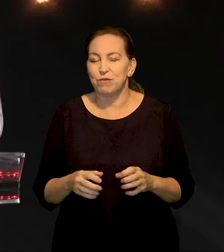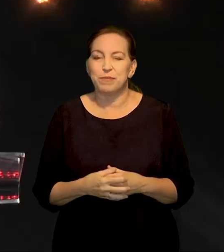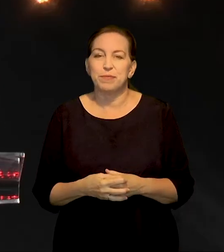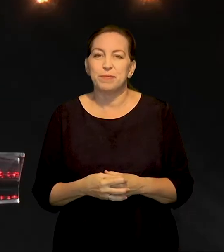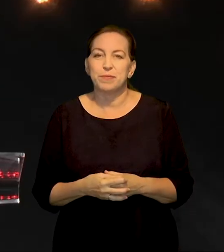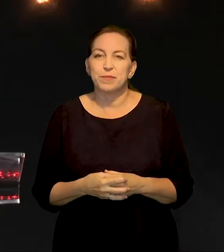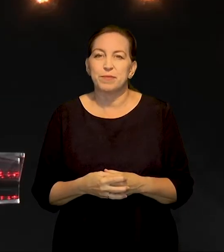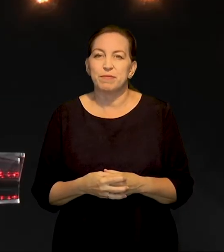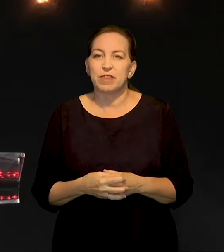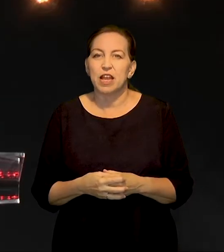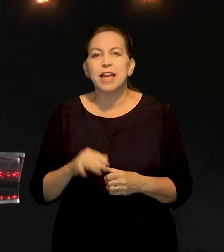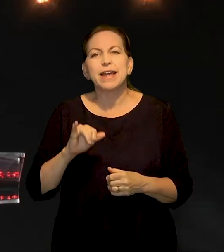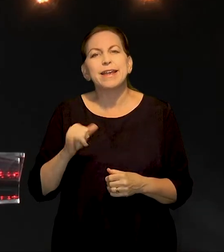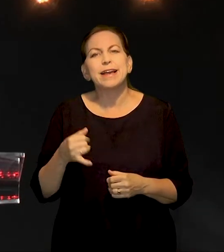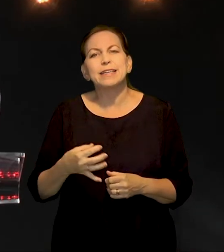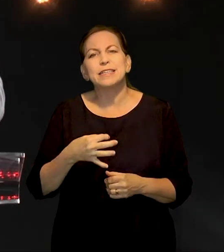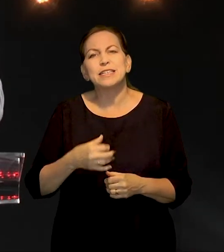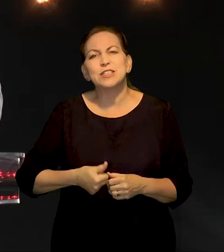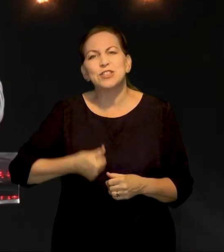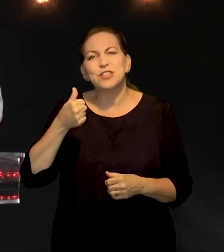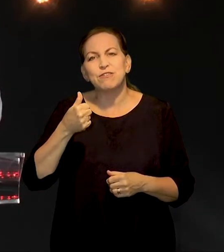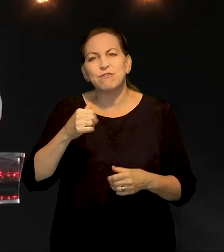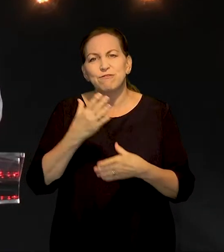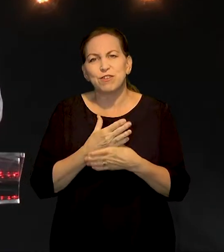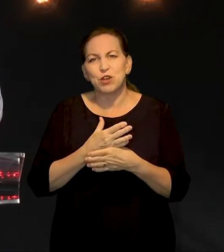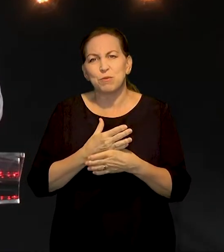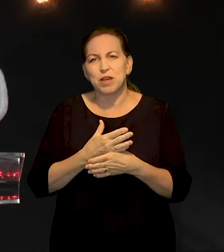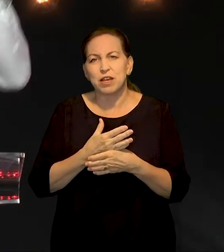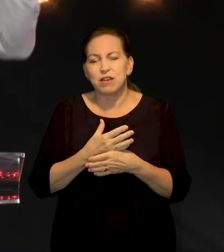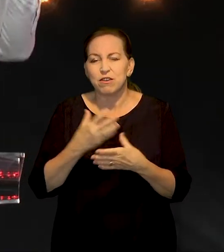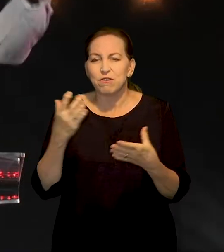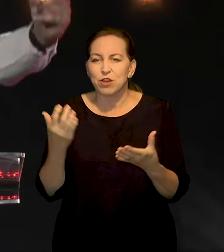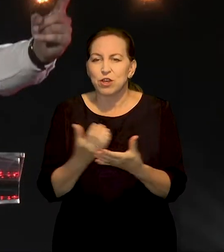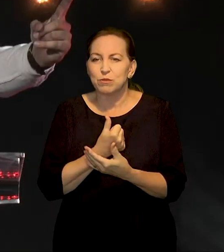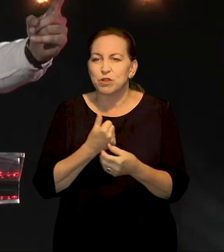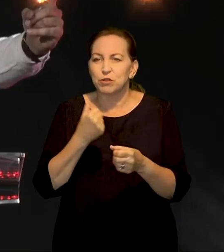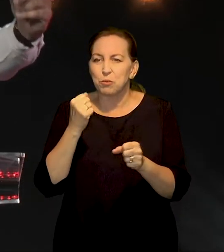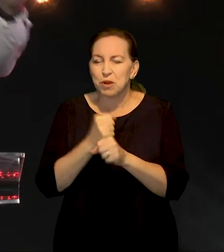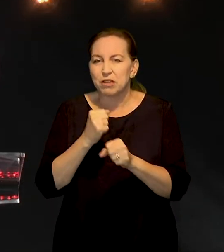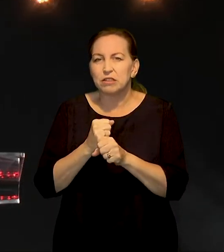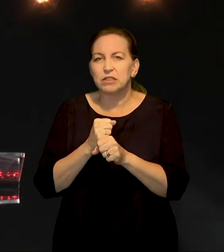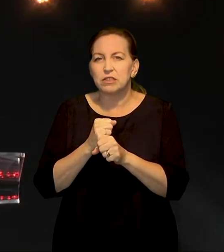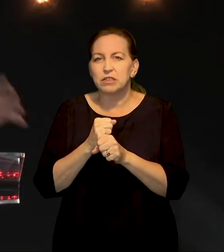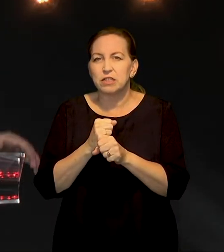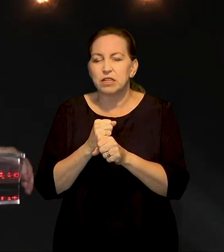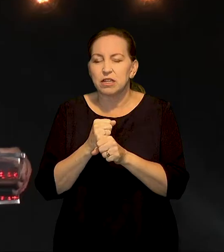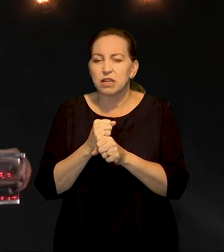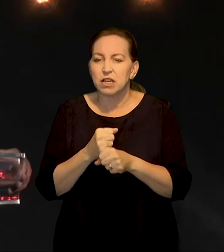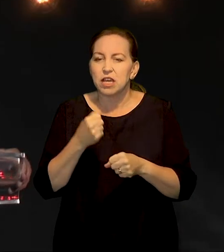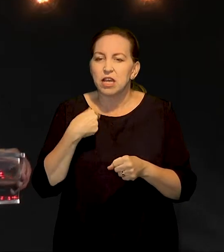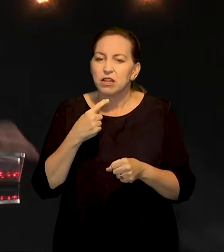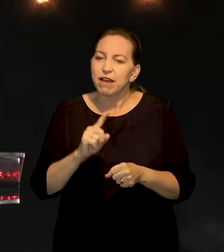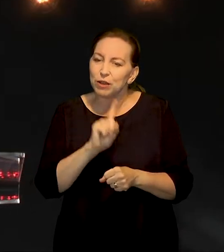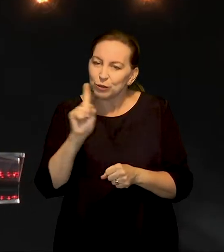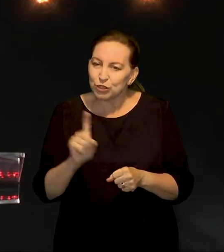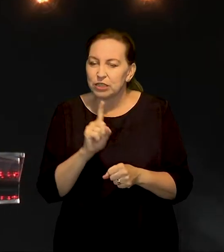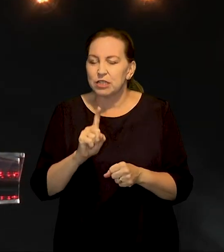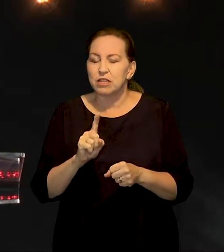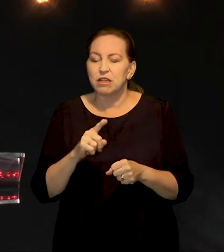być zatrudnieni, oni czekali cały dzień i mimo tego, że nikt ich nie zatrudnił, oni tak dalej tam czekali. Po prostu stali i